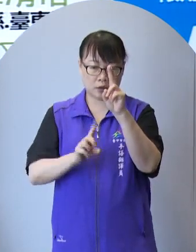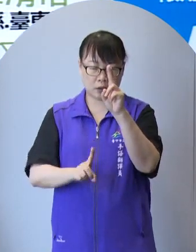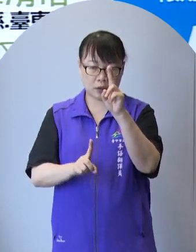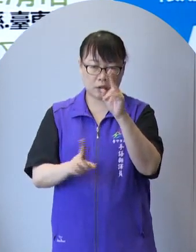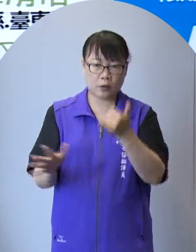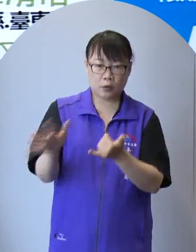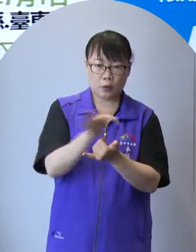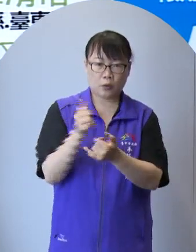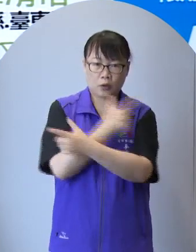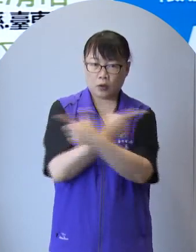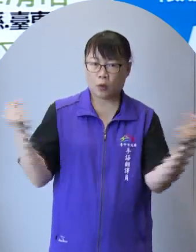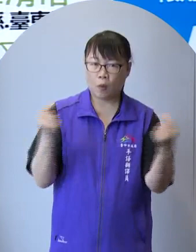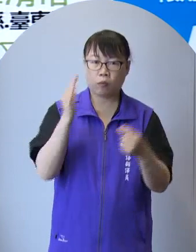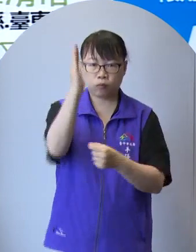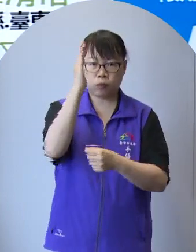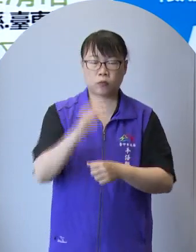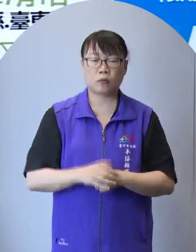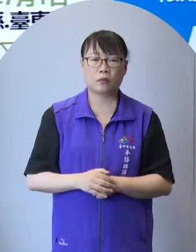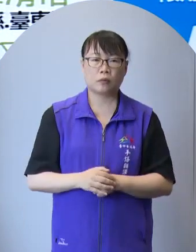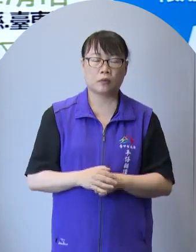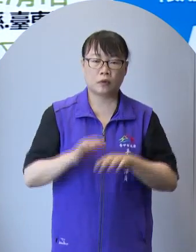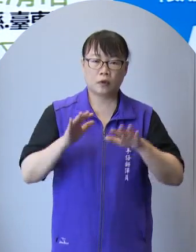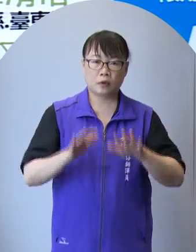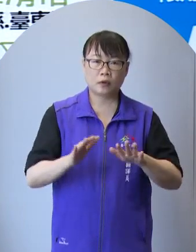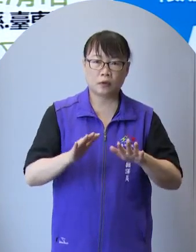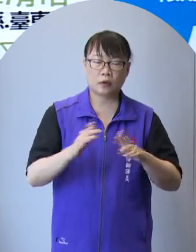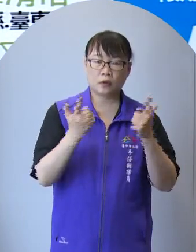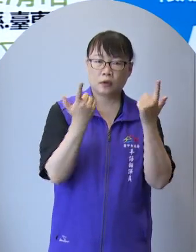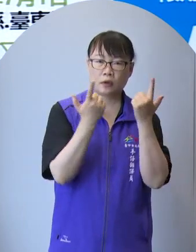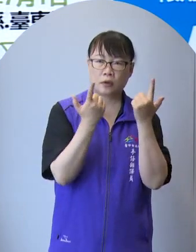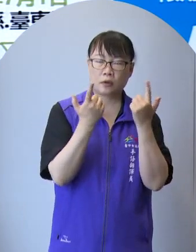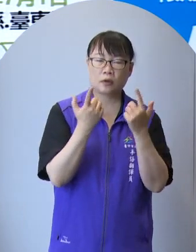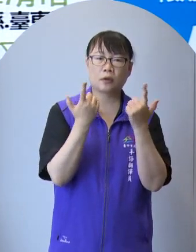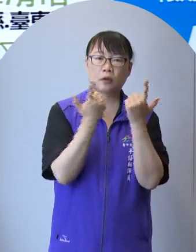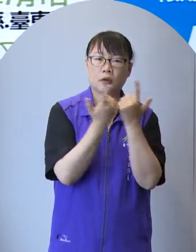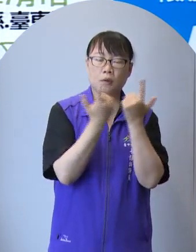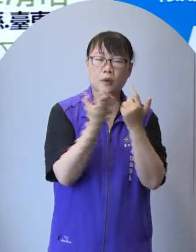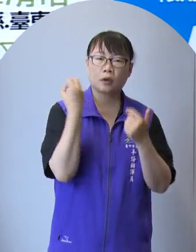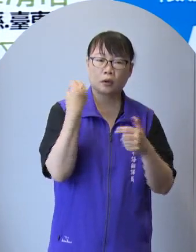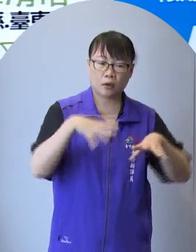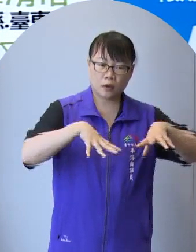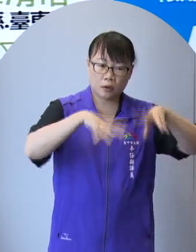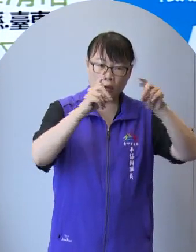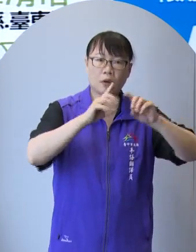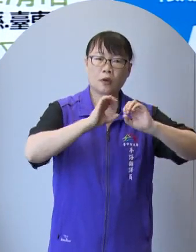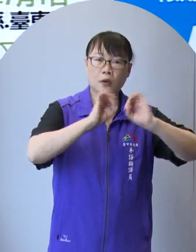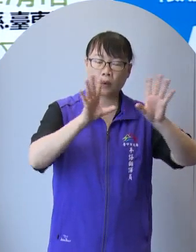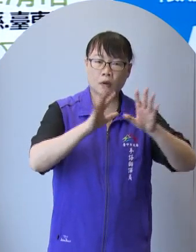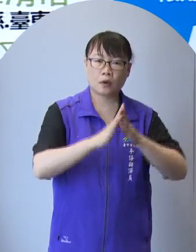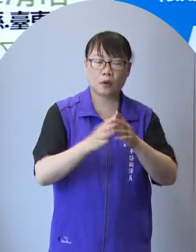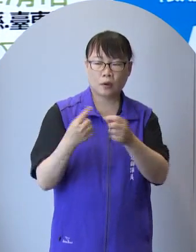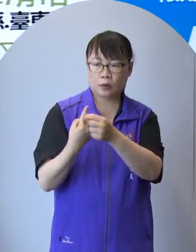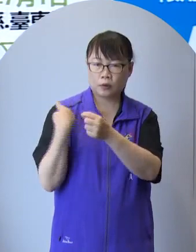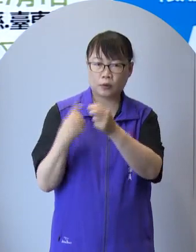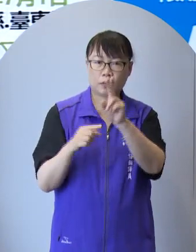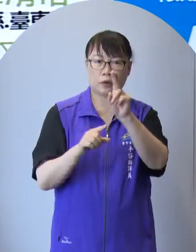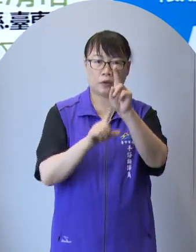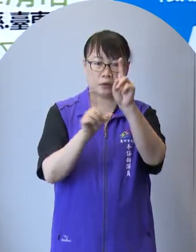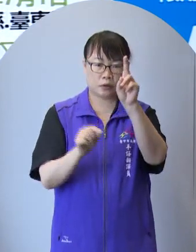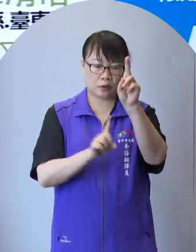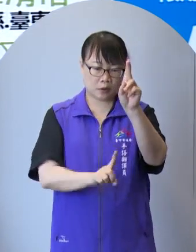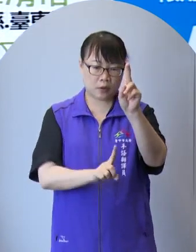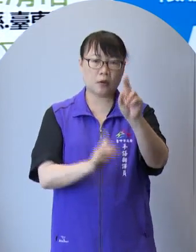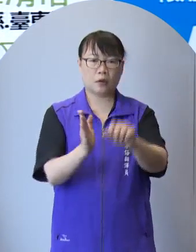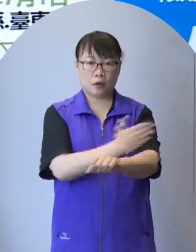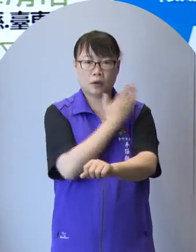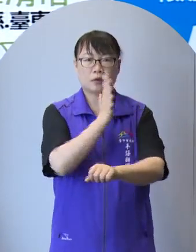实施。那陆陆续续台北市是率先公告，哦，率先公告。那它在去年的12月1日开始执行，那陆陆